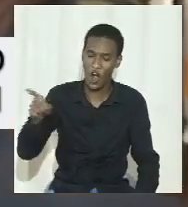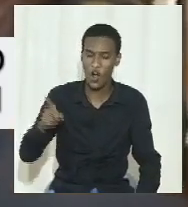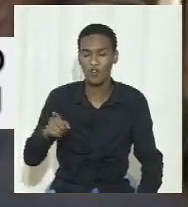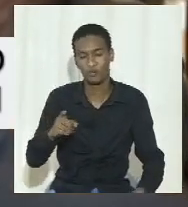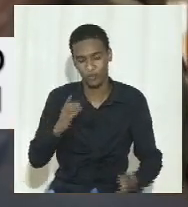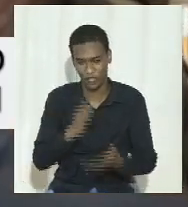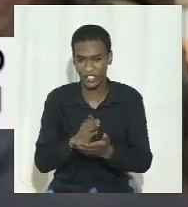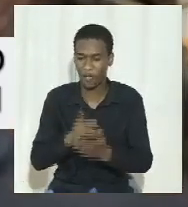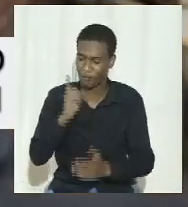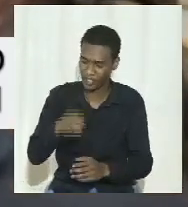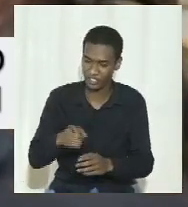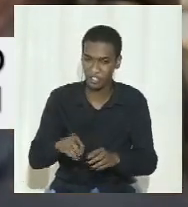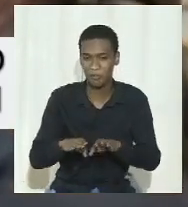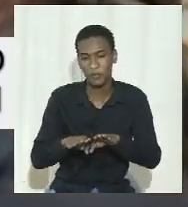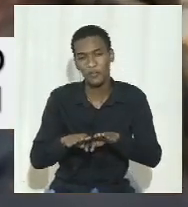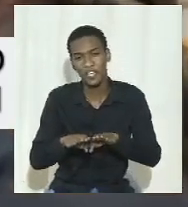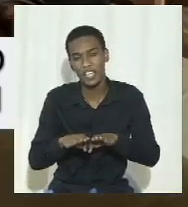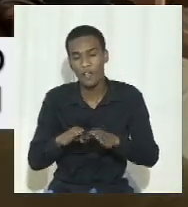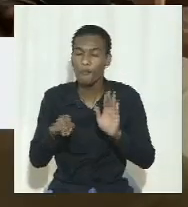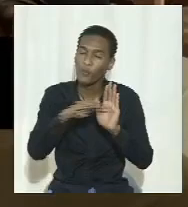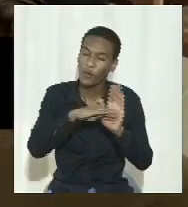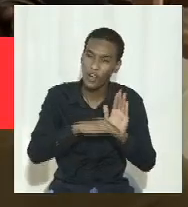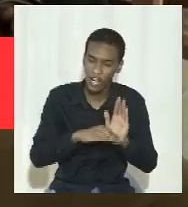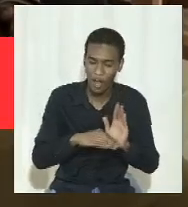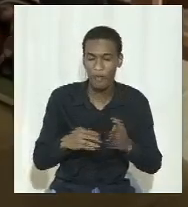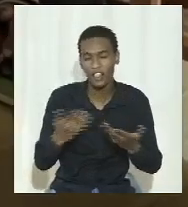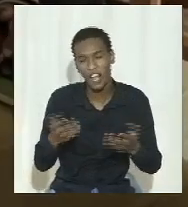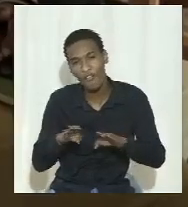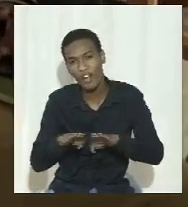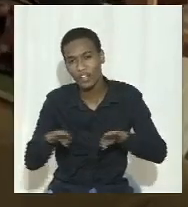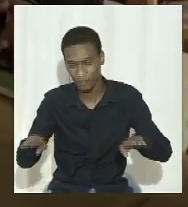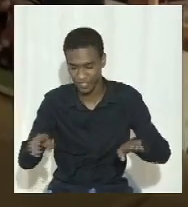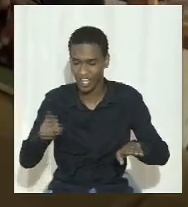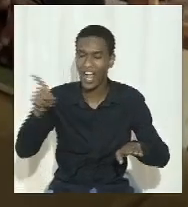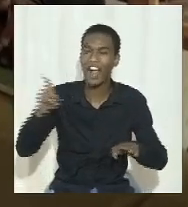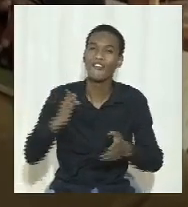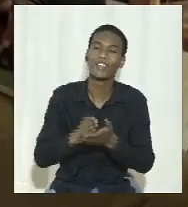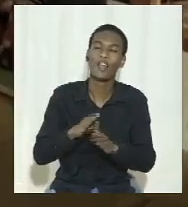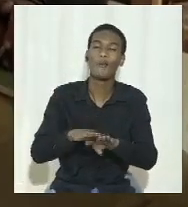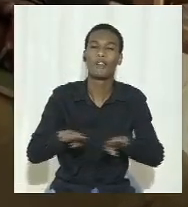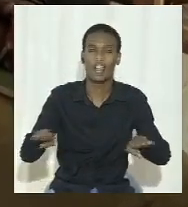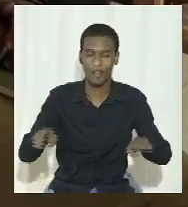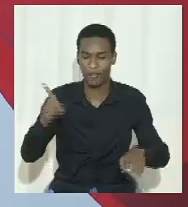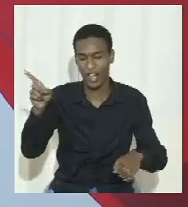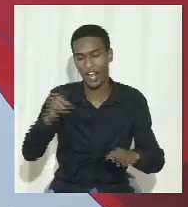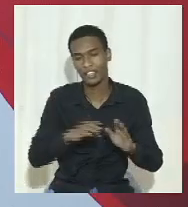miray aty amin'ny faritra anosy milamina kehitriny mantsy fahalemana aty amin'ny distrika ny Ambosary Atsimo.